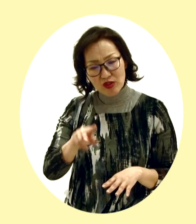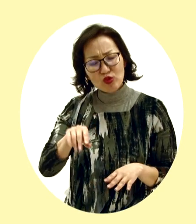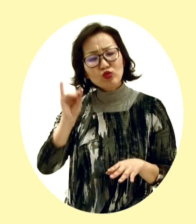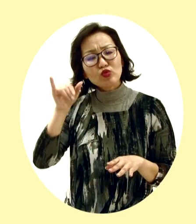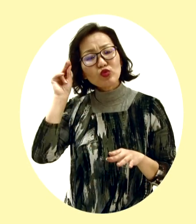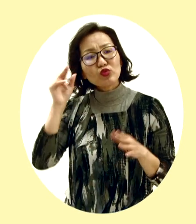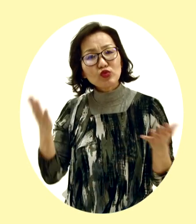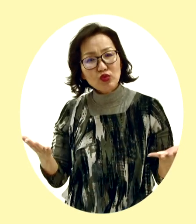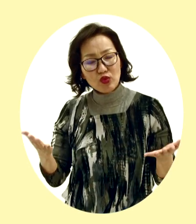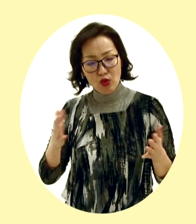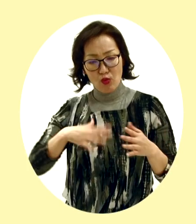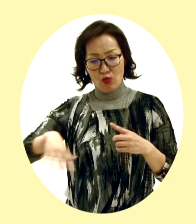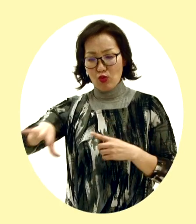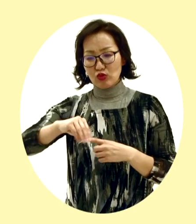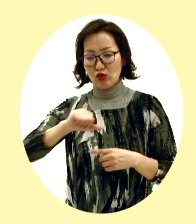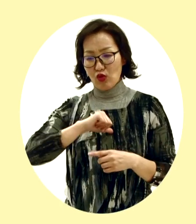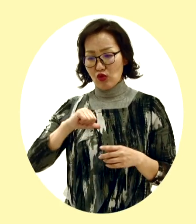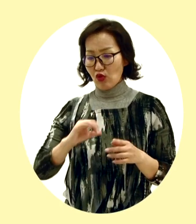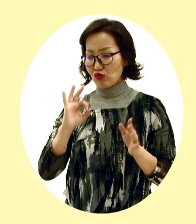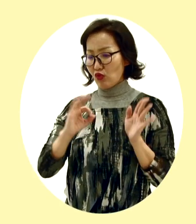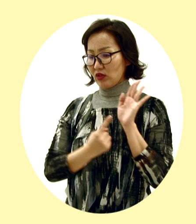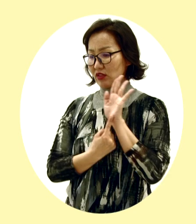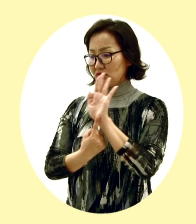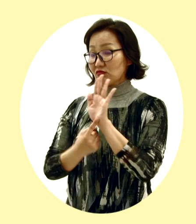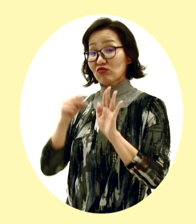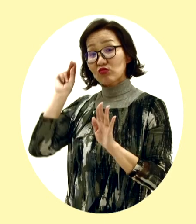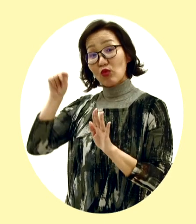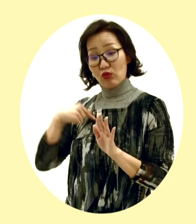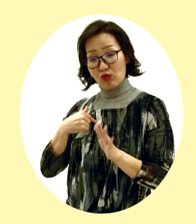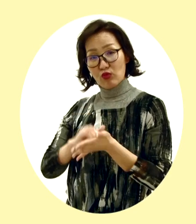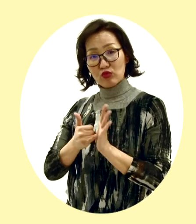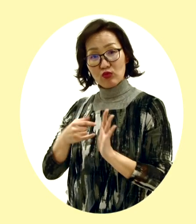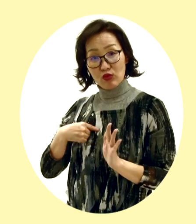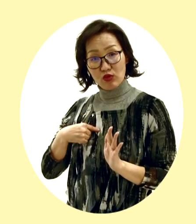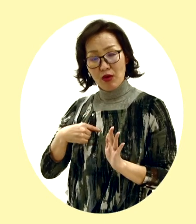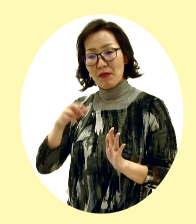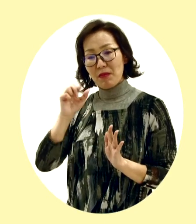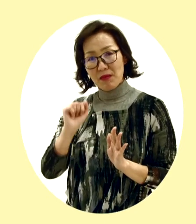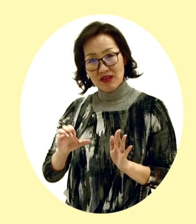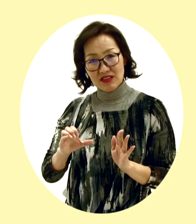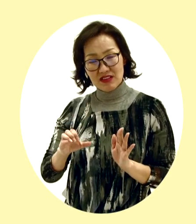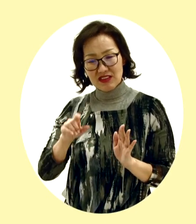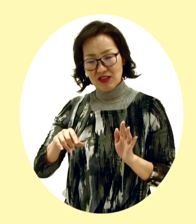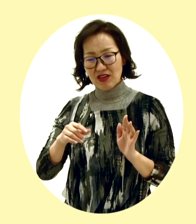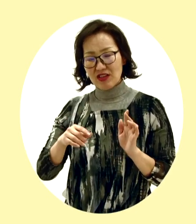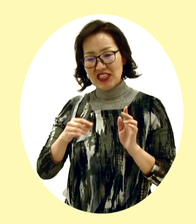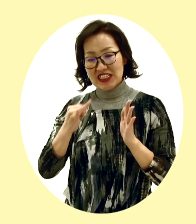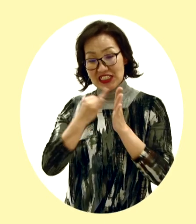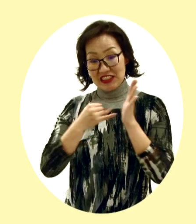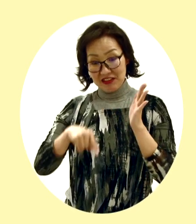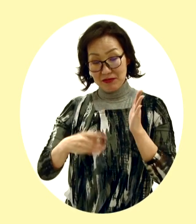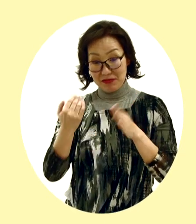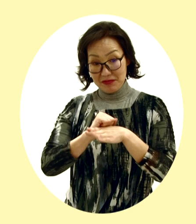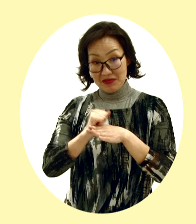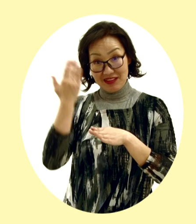юунд суралцах юм бэ гэхээр бусдад өөрийгөө зөв илэрхийлж сурна. Мөн илтгэл бэлтгэх